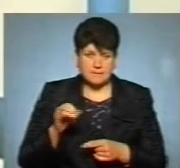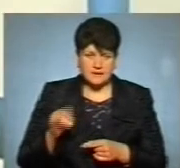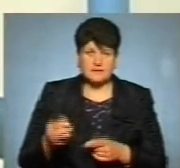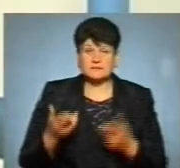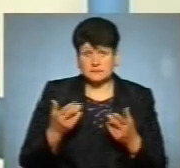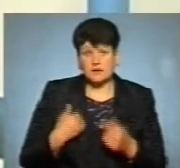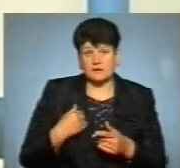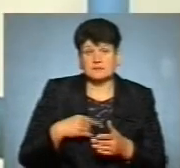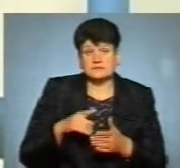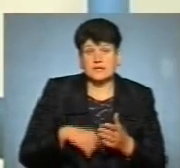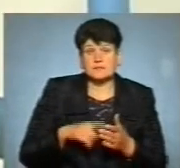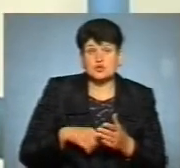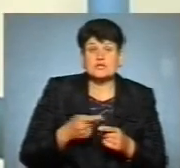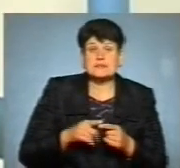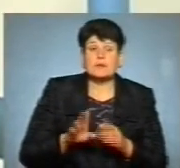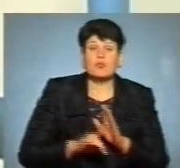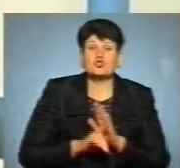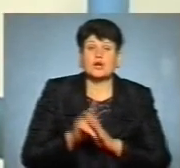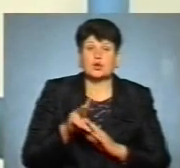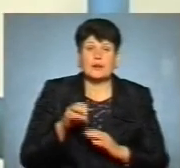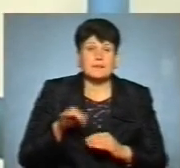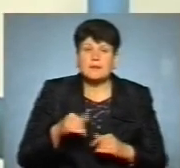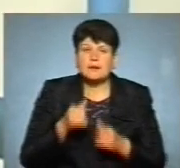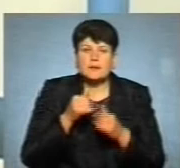буде на початку липня. Ну, знову ж таки, передбачити в даній